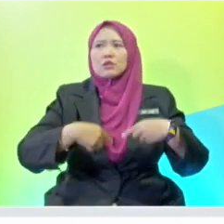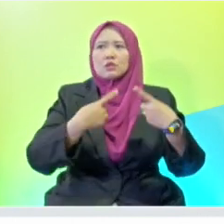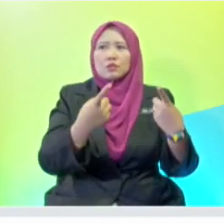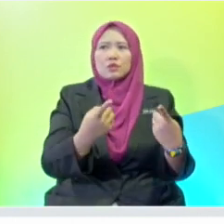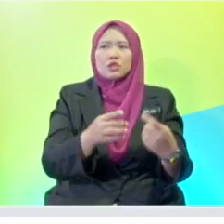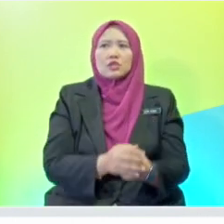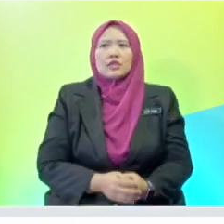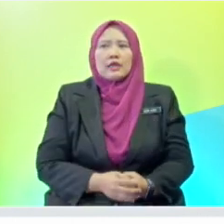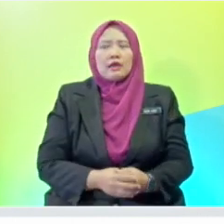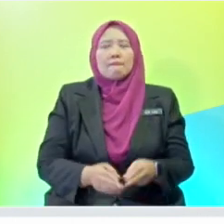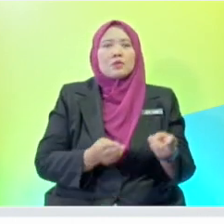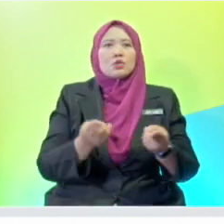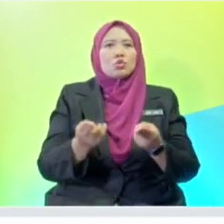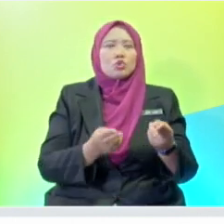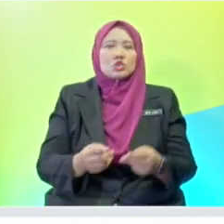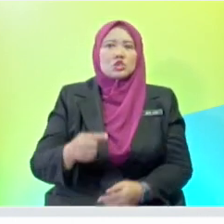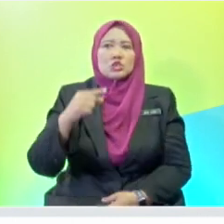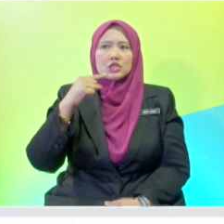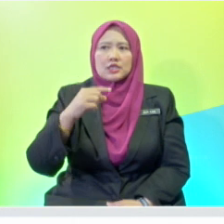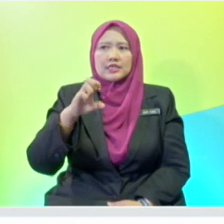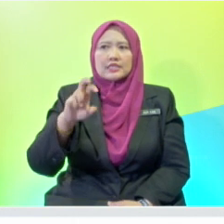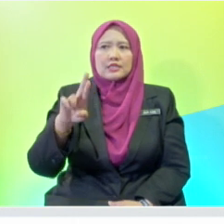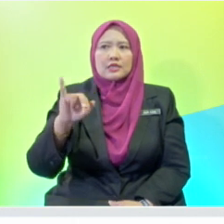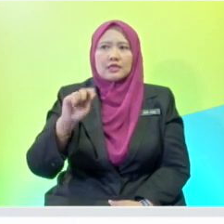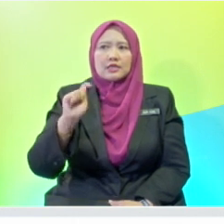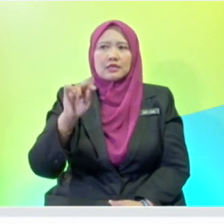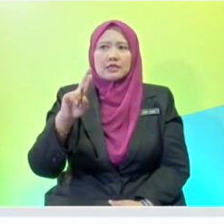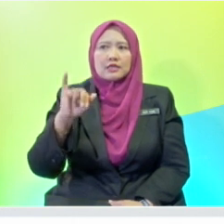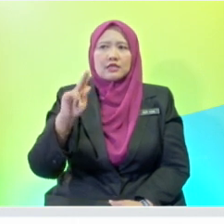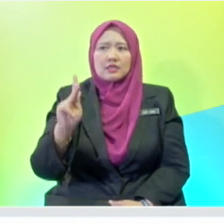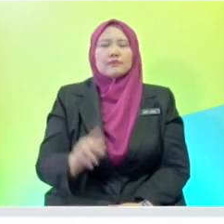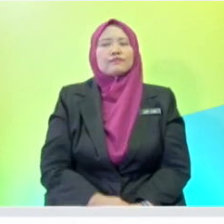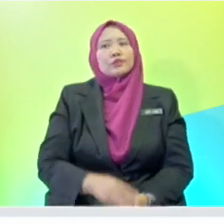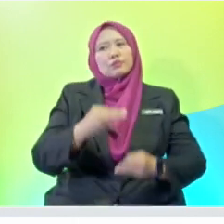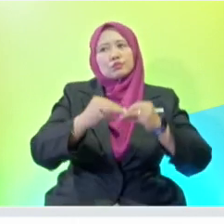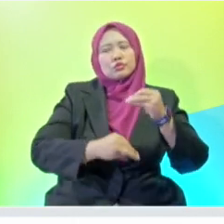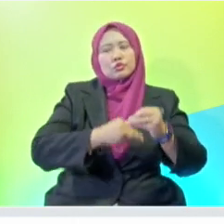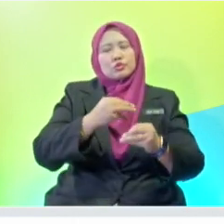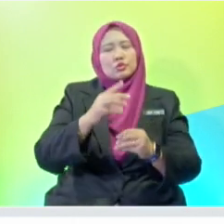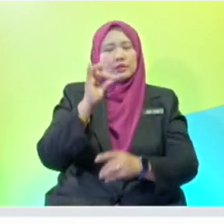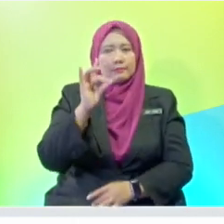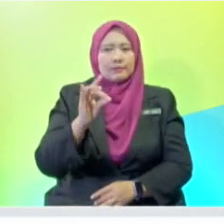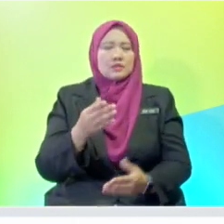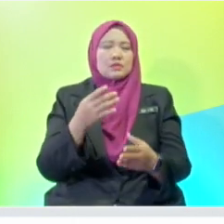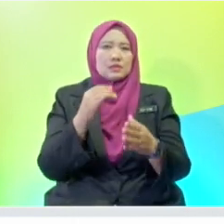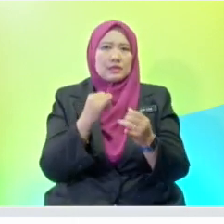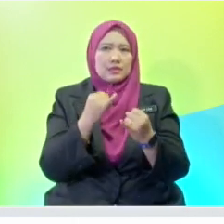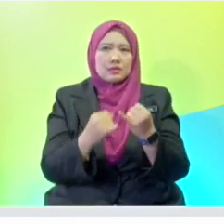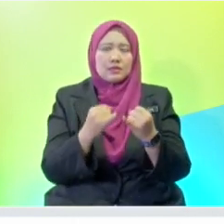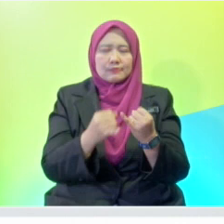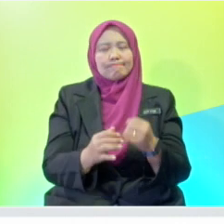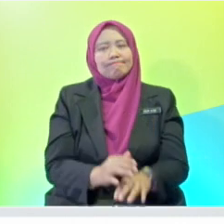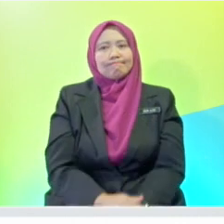murid-murid yang mengambil mata pelajaran jerontologi asas dan jeriatrik di tiga buah sekolah di Malaysia Oke jadi kita